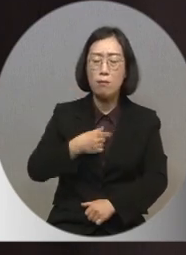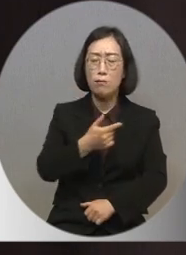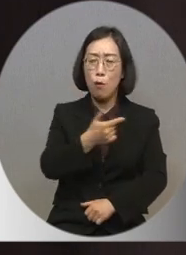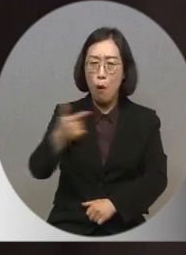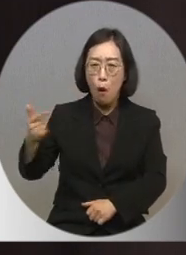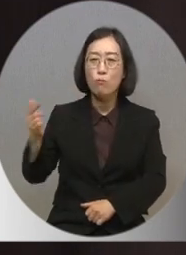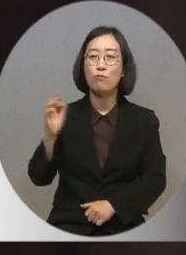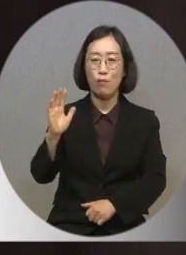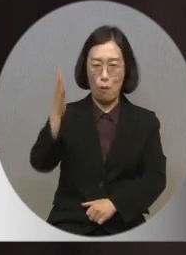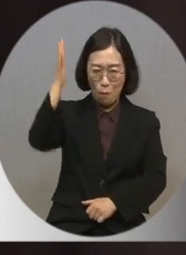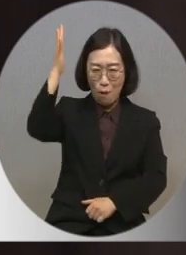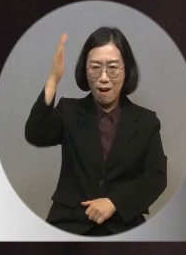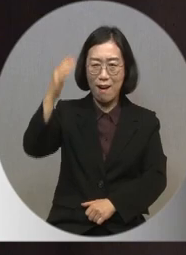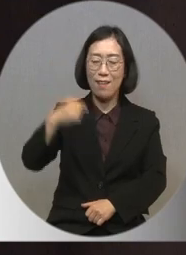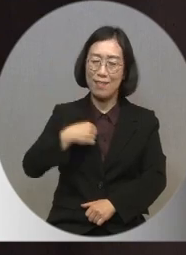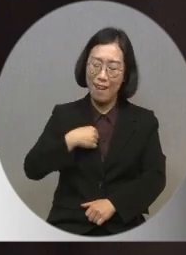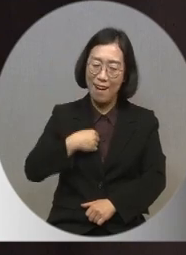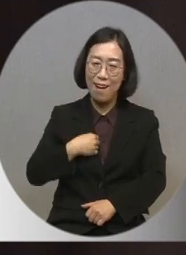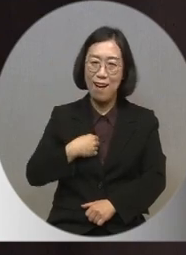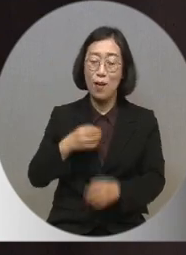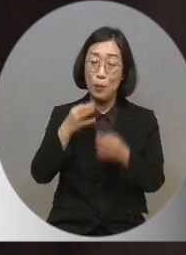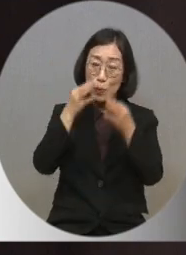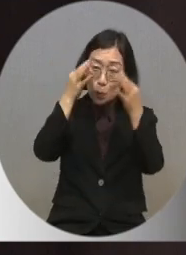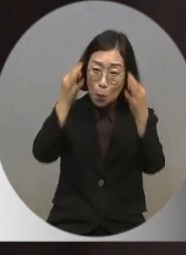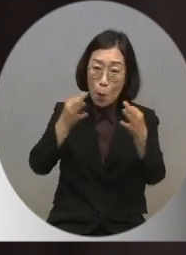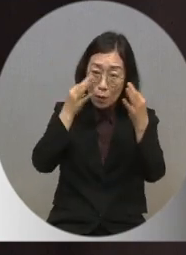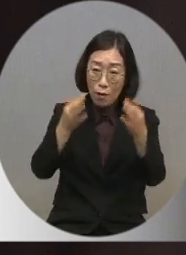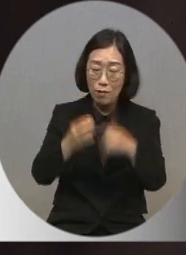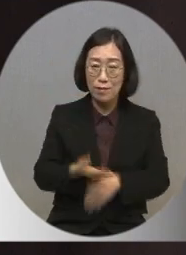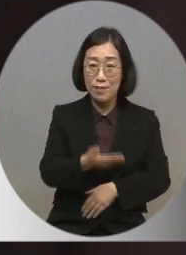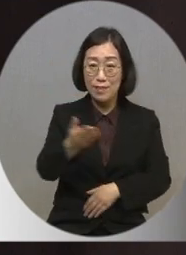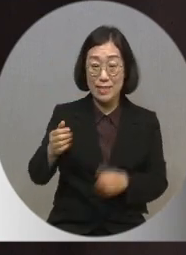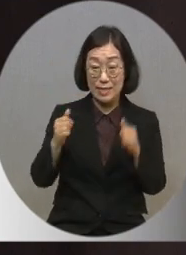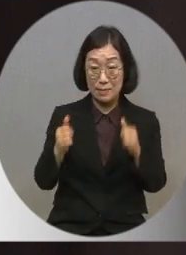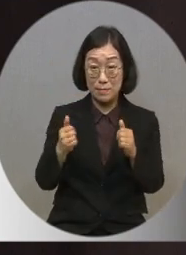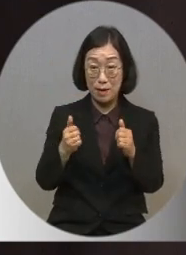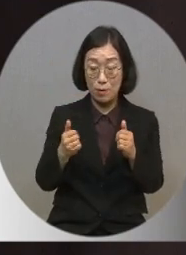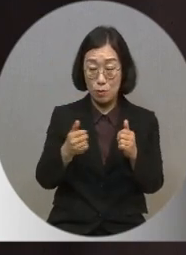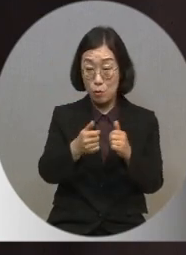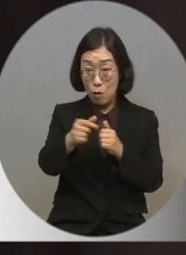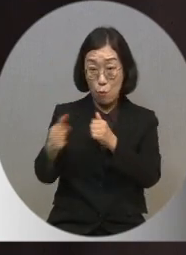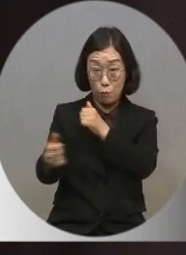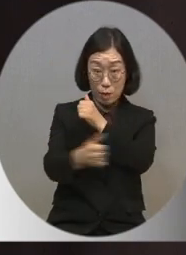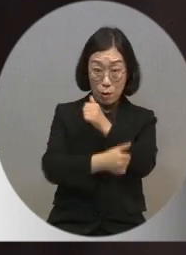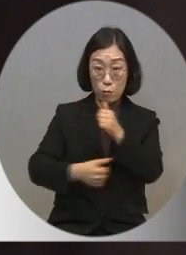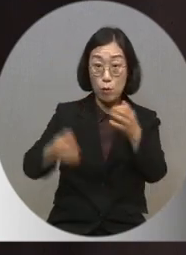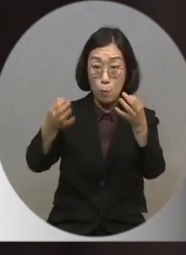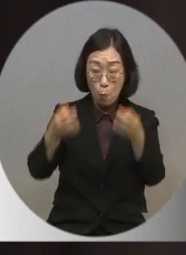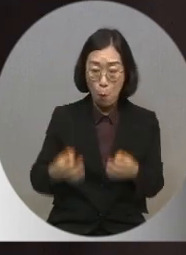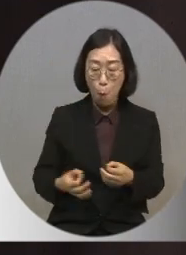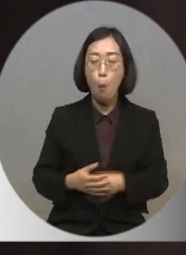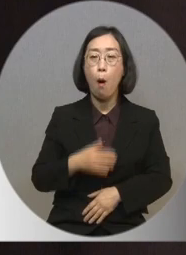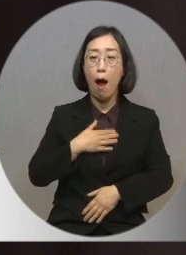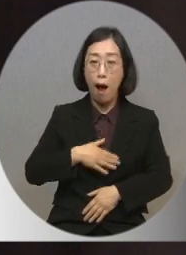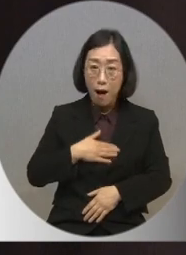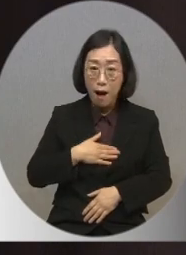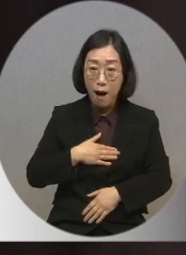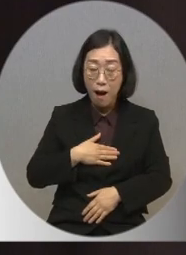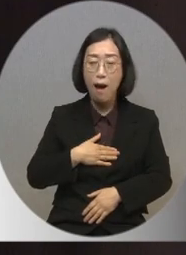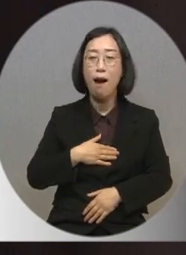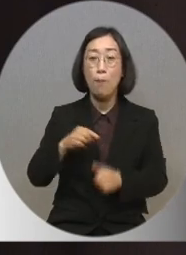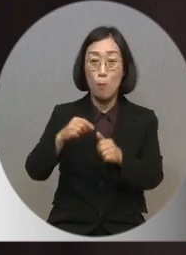영광이고 저의 이런 노력들을 심사위원분들께서 많이 알아봐 주신 것 같아서 한편으로 되게 뿌듯하기도